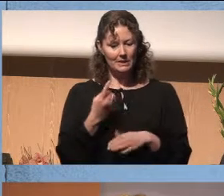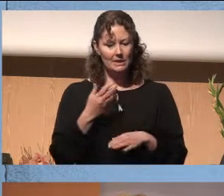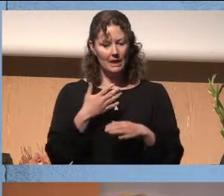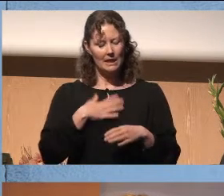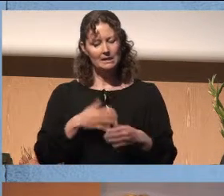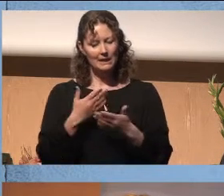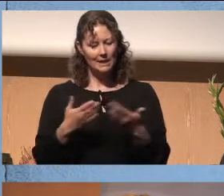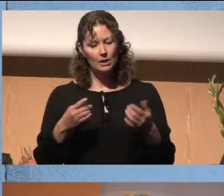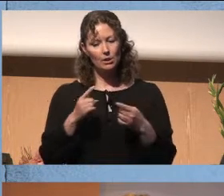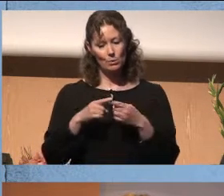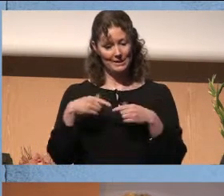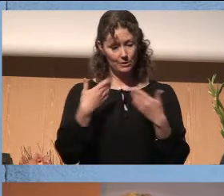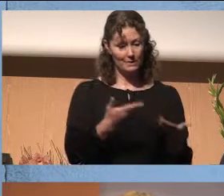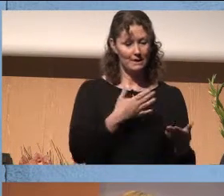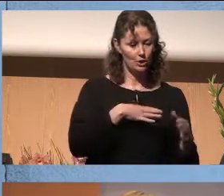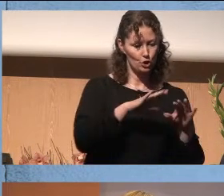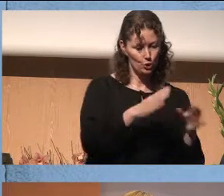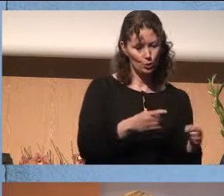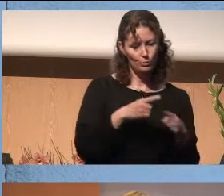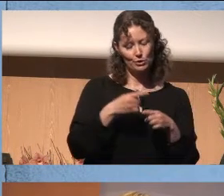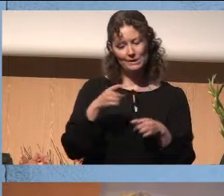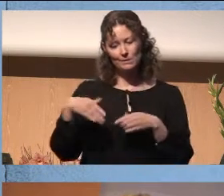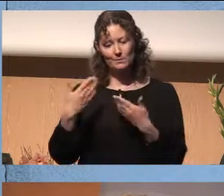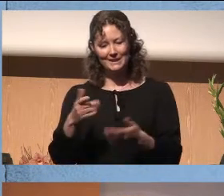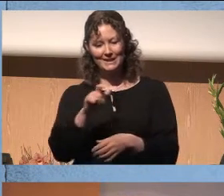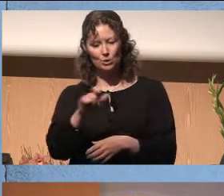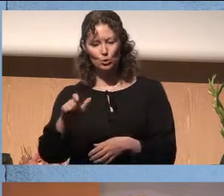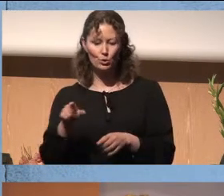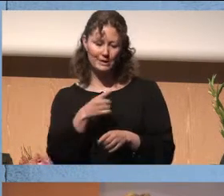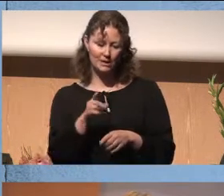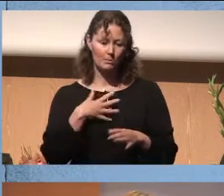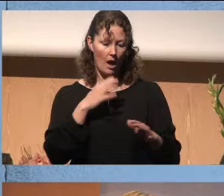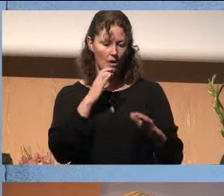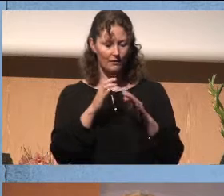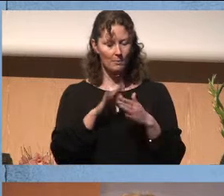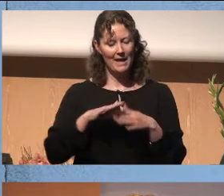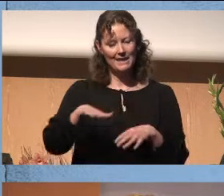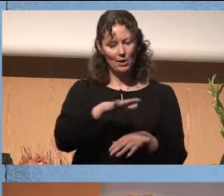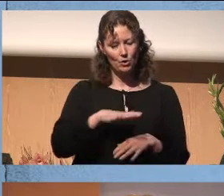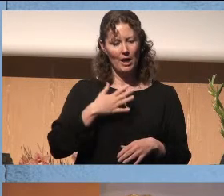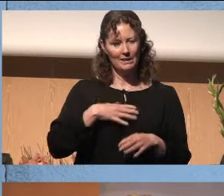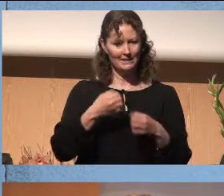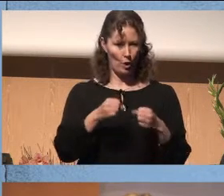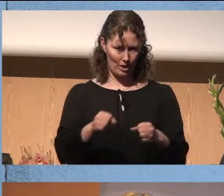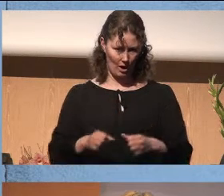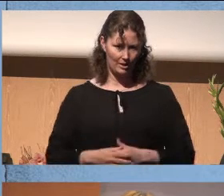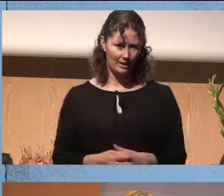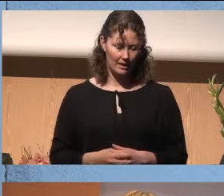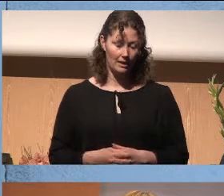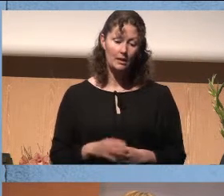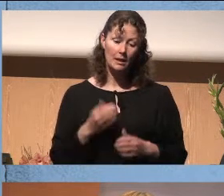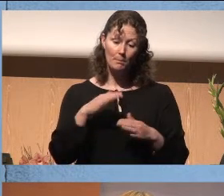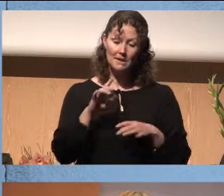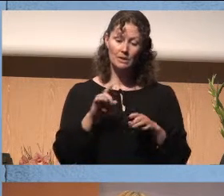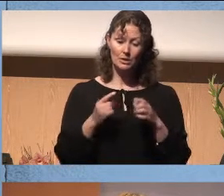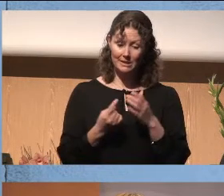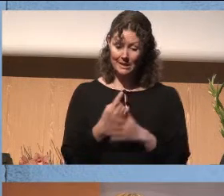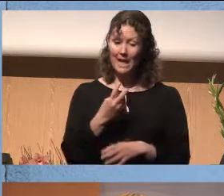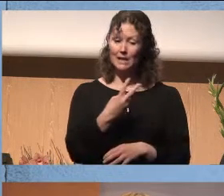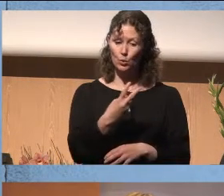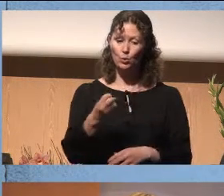som gis i sykehus og de som gir institusjoner som har avtale med de regionale helseforetakene. Det meste skjer